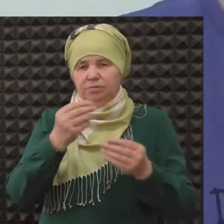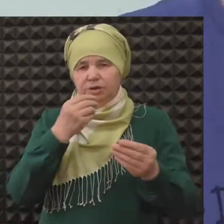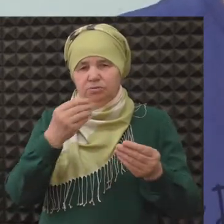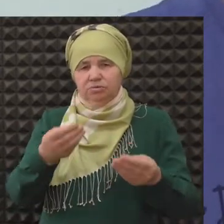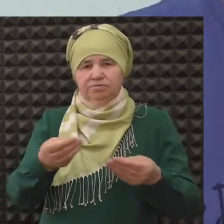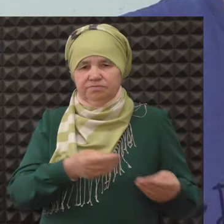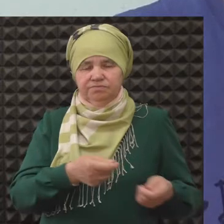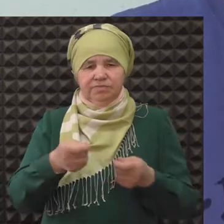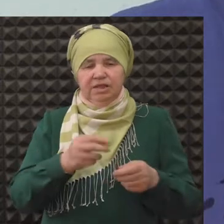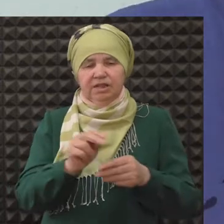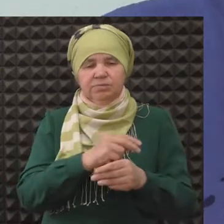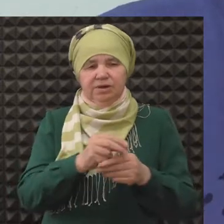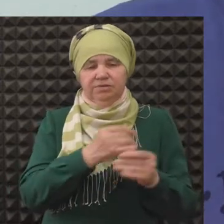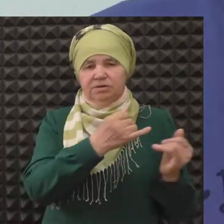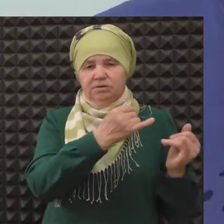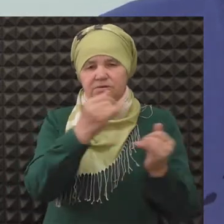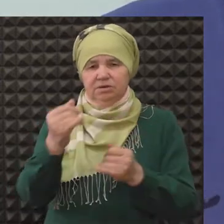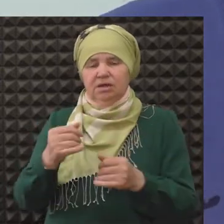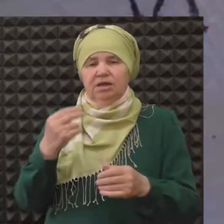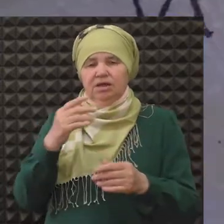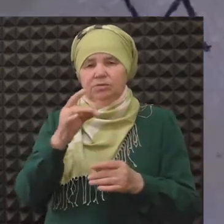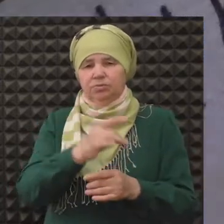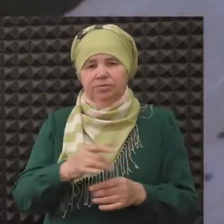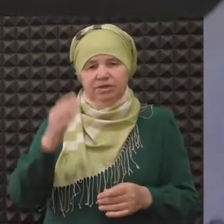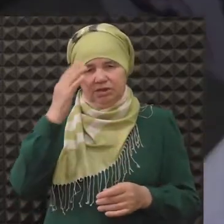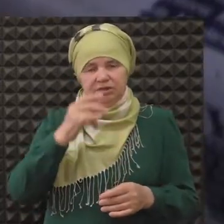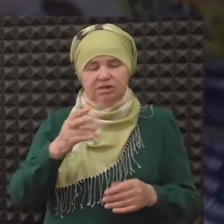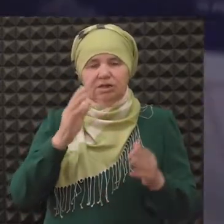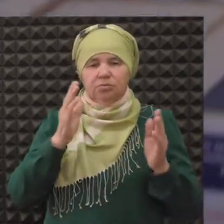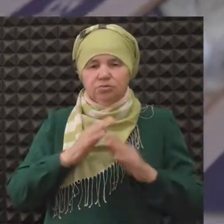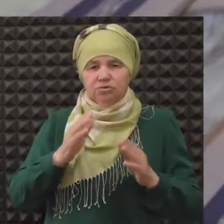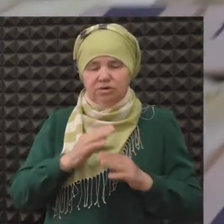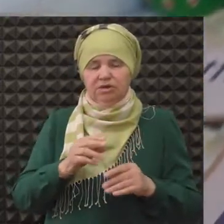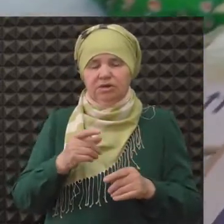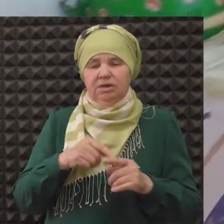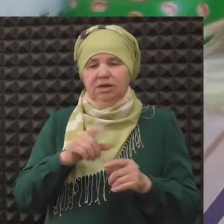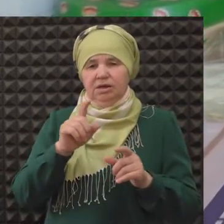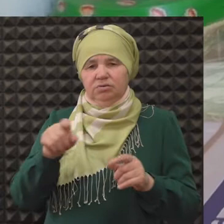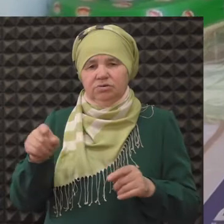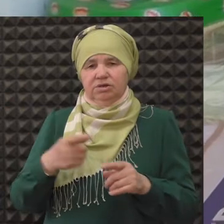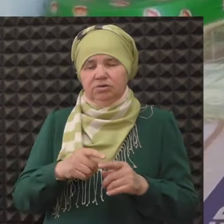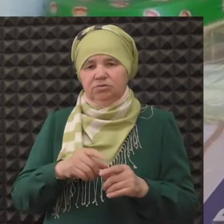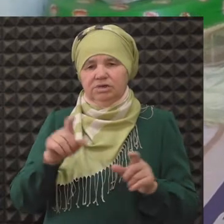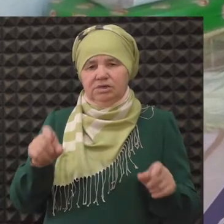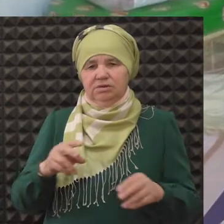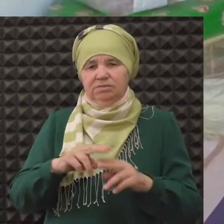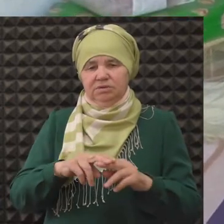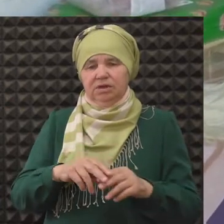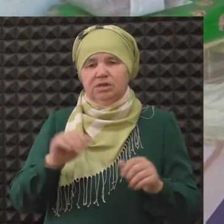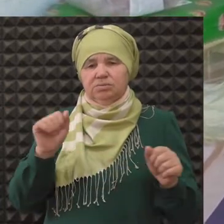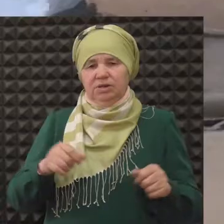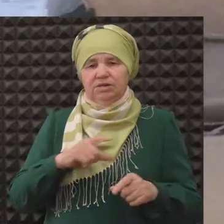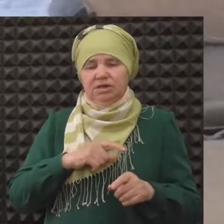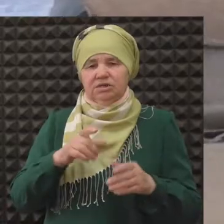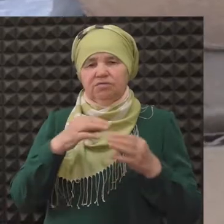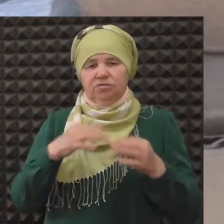продуктов для исправительных учреждений Республики Татарстан, для мусульман исправительных учреждений, чтобы они вместе с Рамадан смогли так же,